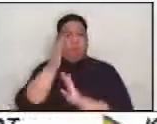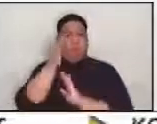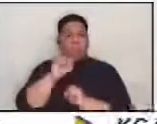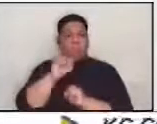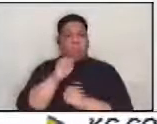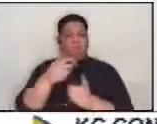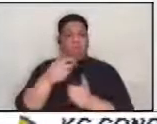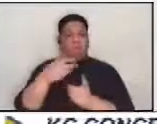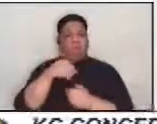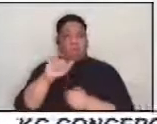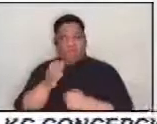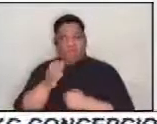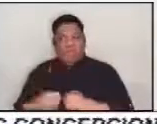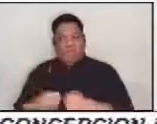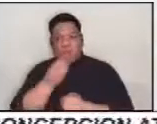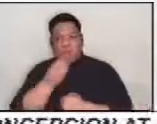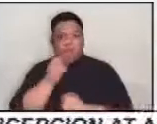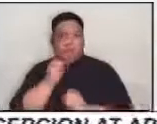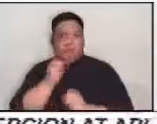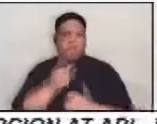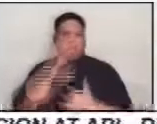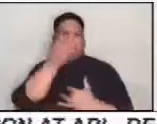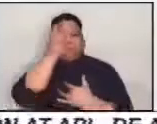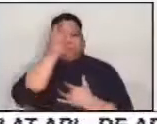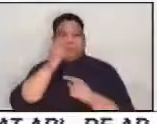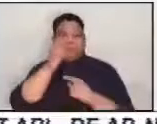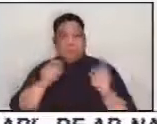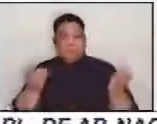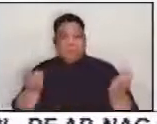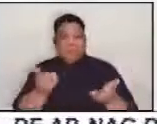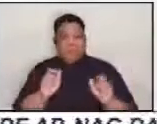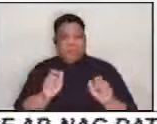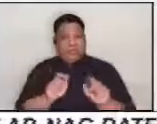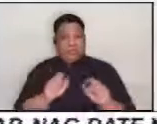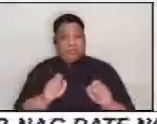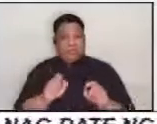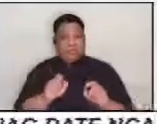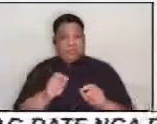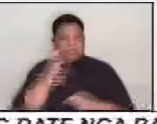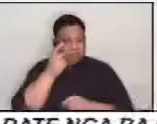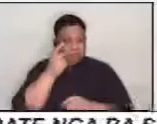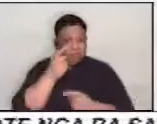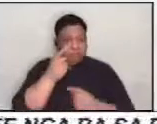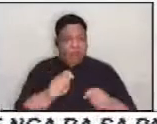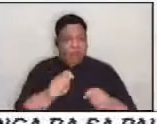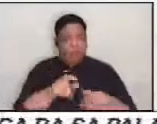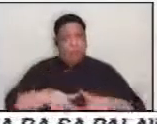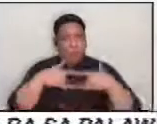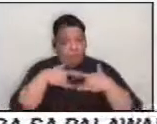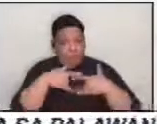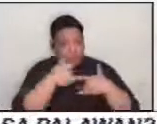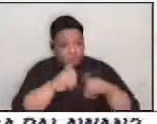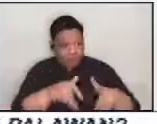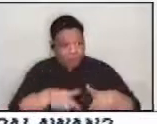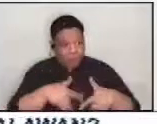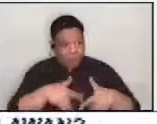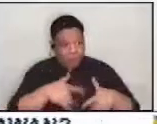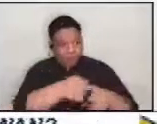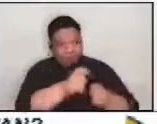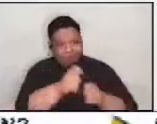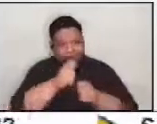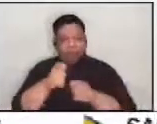959 kahapon. Quezon City po ang may pinakamaraming bagong kaso na nasa 73. Sumunod ang Davao City